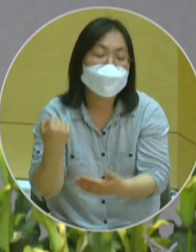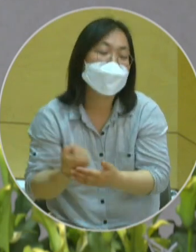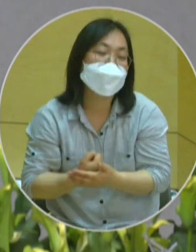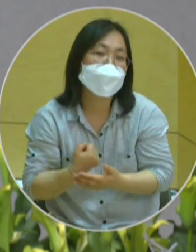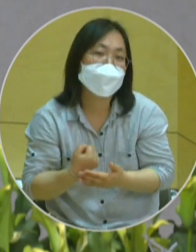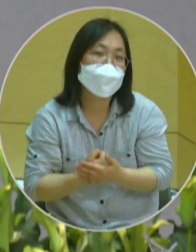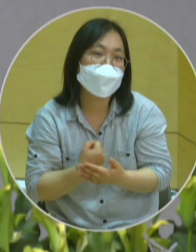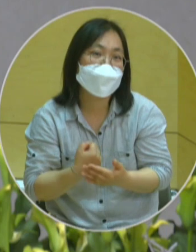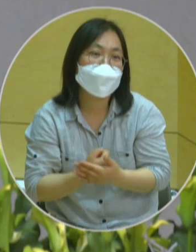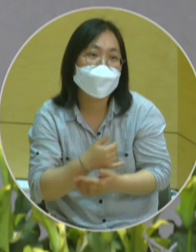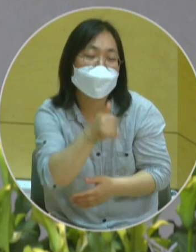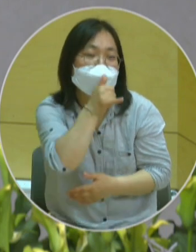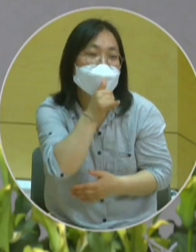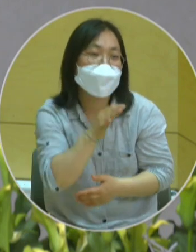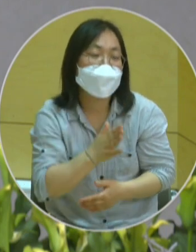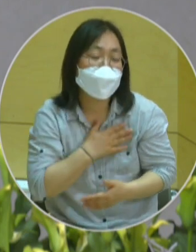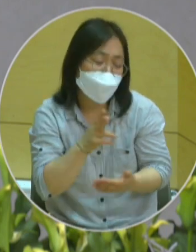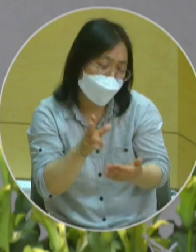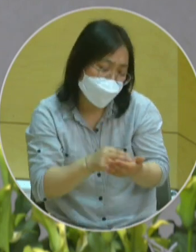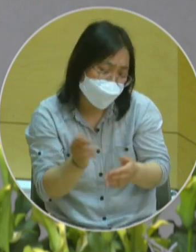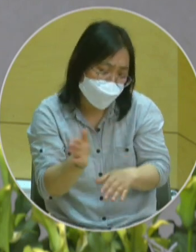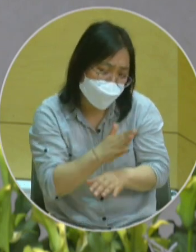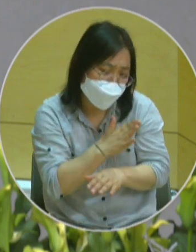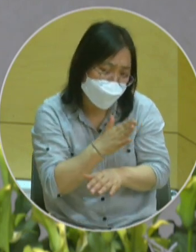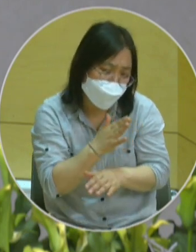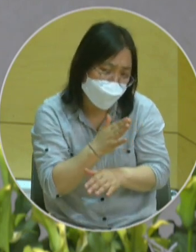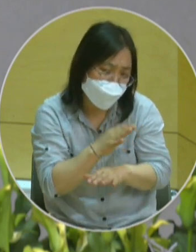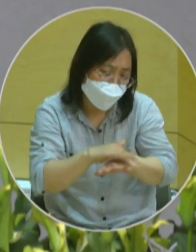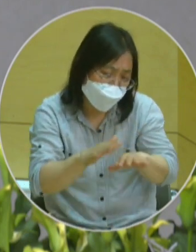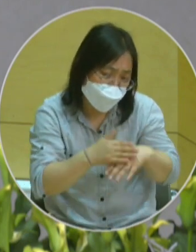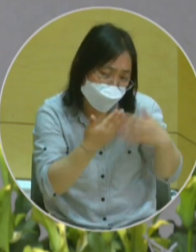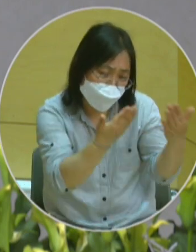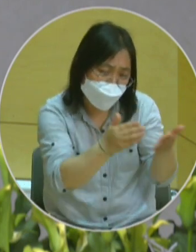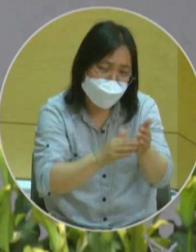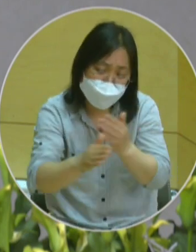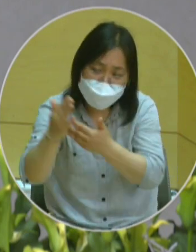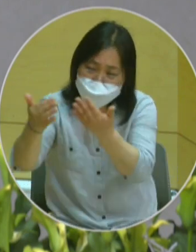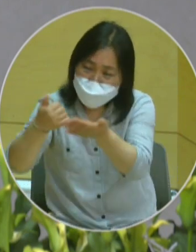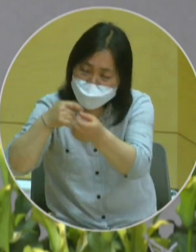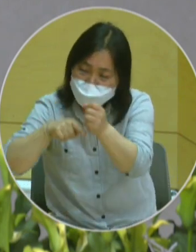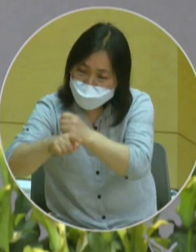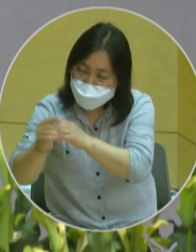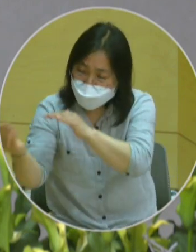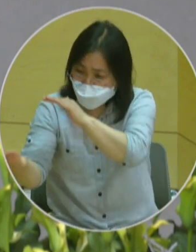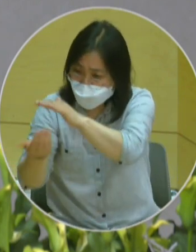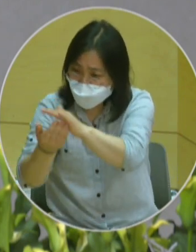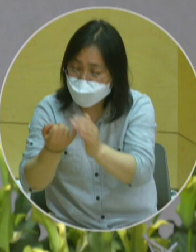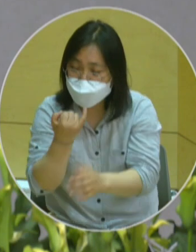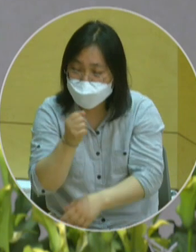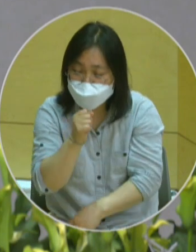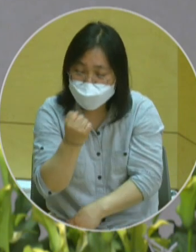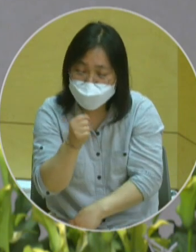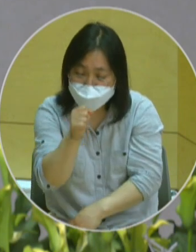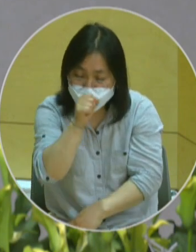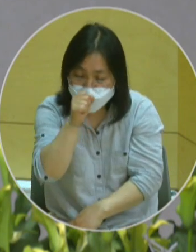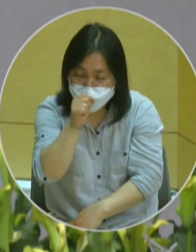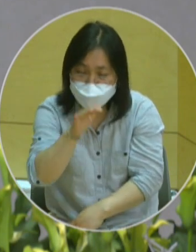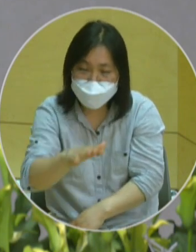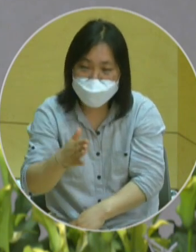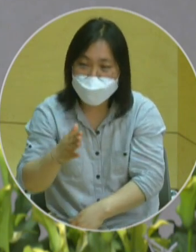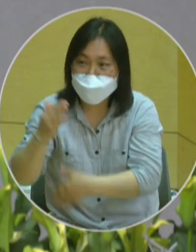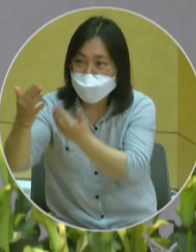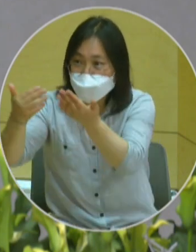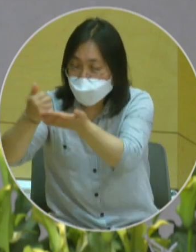뭐냐면 참 내 문제부터 들어주고 그 다음에 본인의 뜻을 펼치셔도 좋은데 본인의